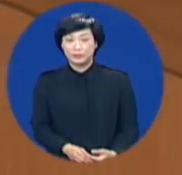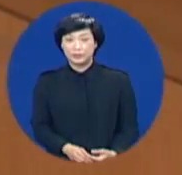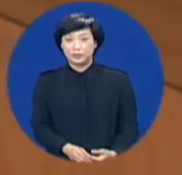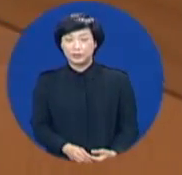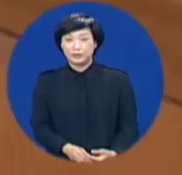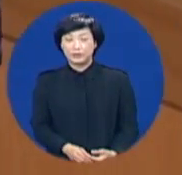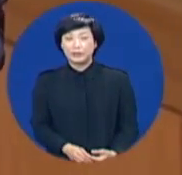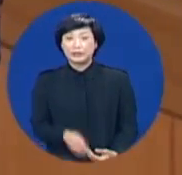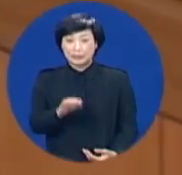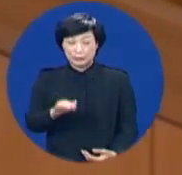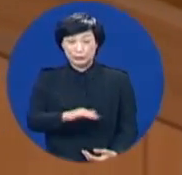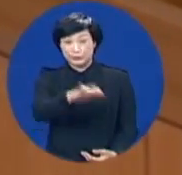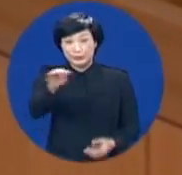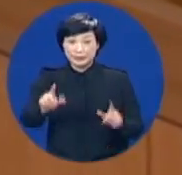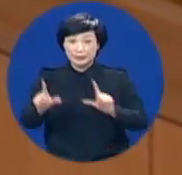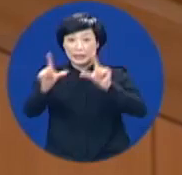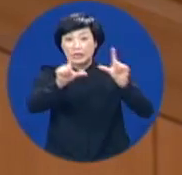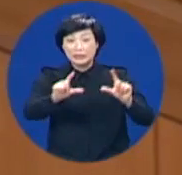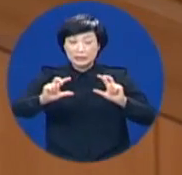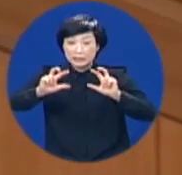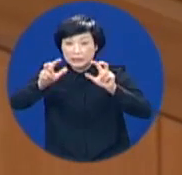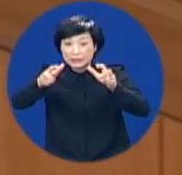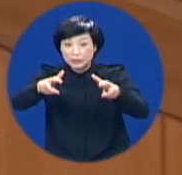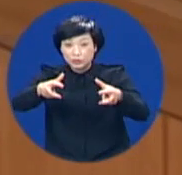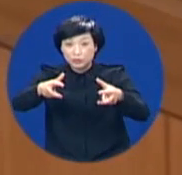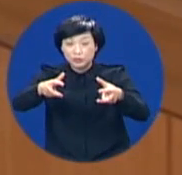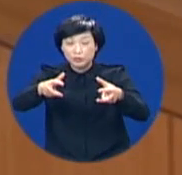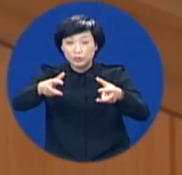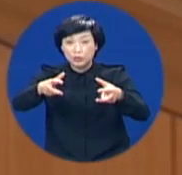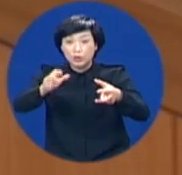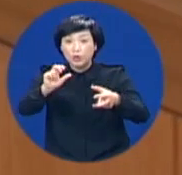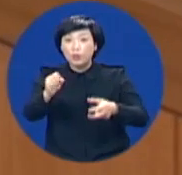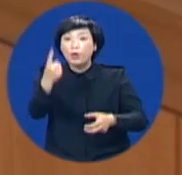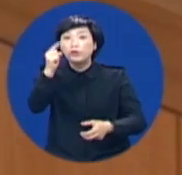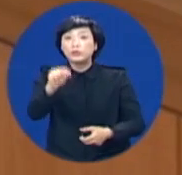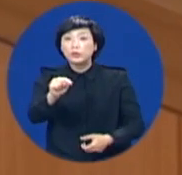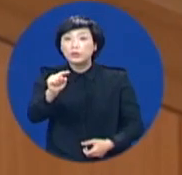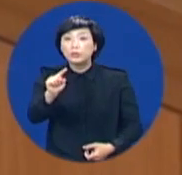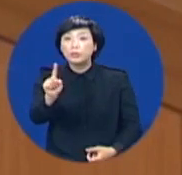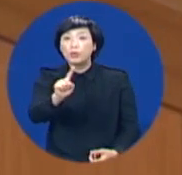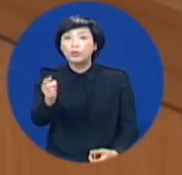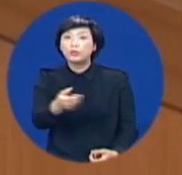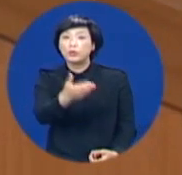이 우리가 살고 있는 지구도 어디서 생겼나?